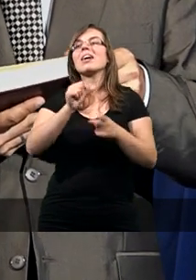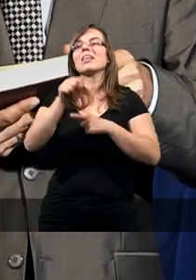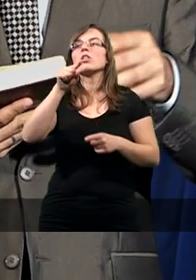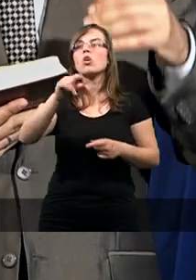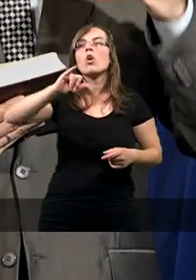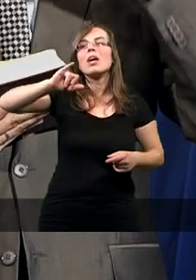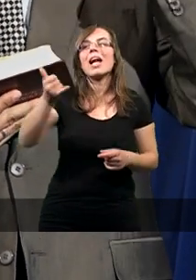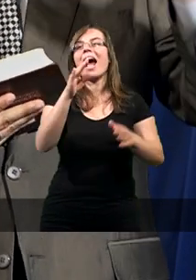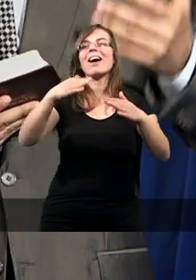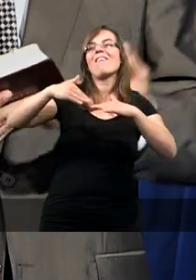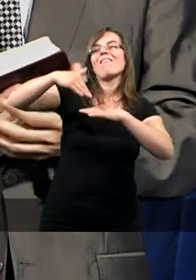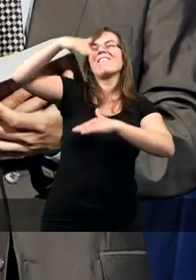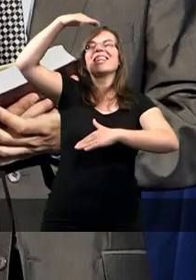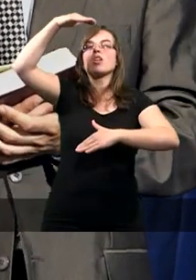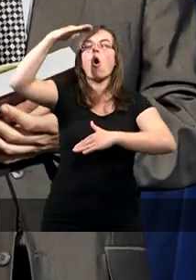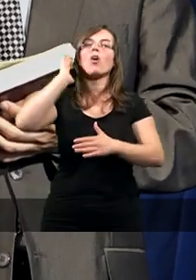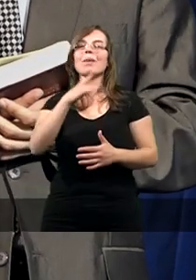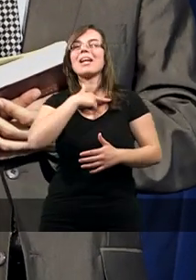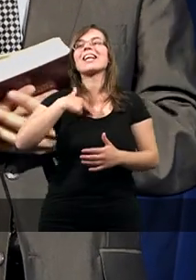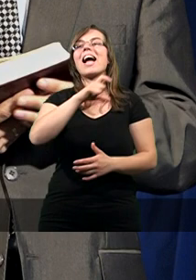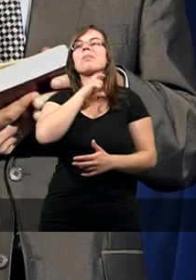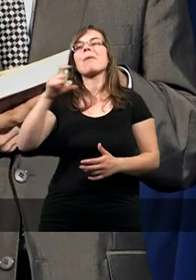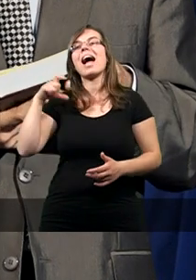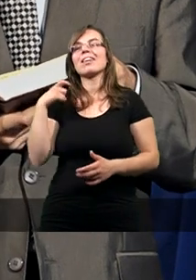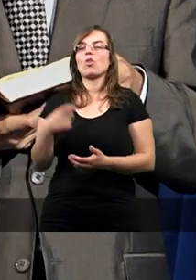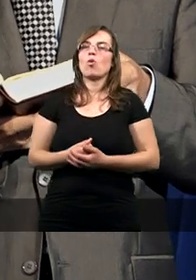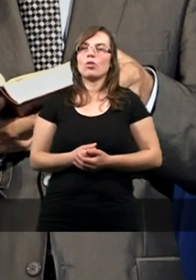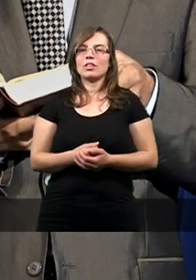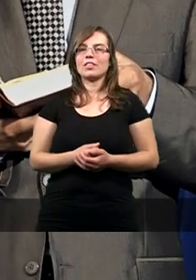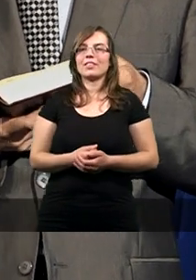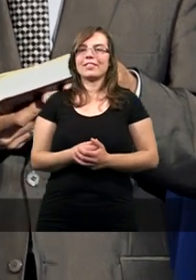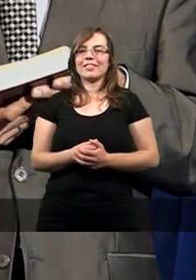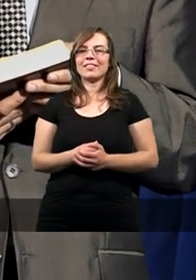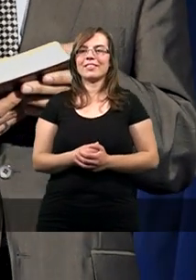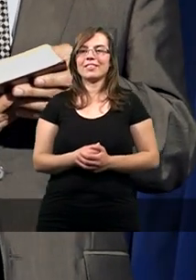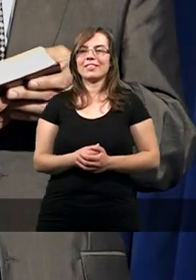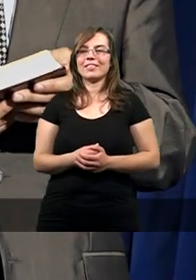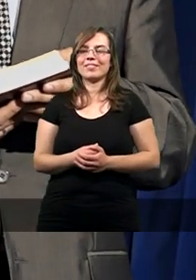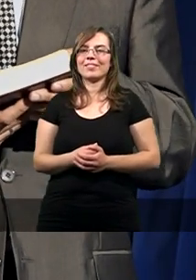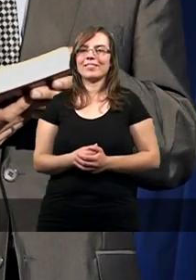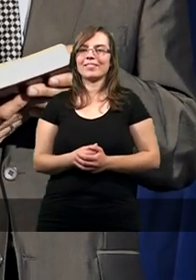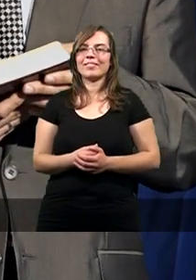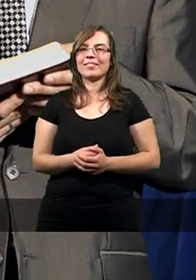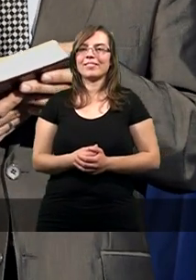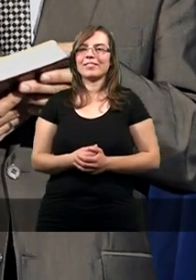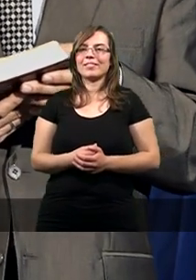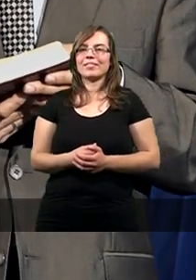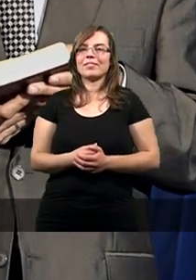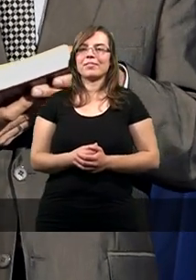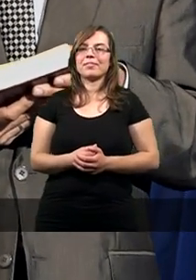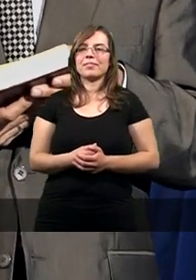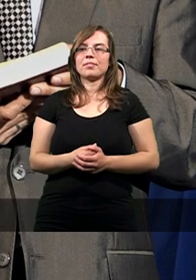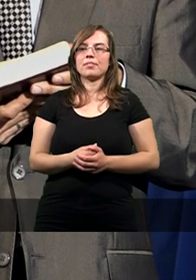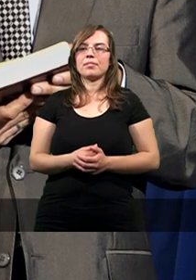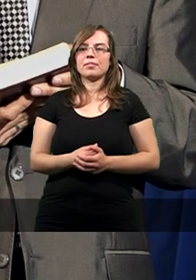to, jak wysoki będzie nasz pastor. He said, I didn't ask you to tell me how tall, short, fat or skinny you wanted a pastor.